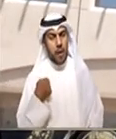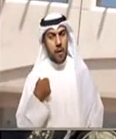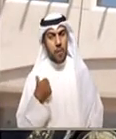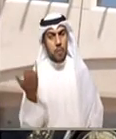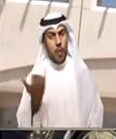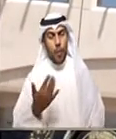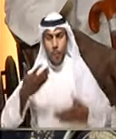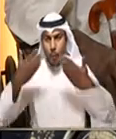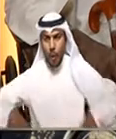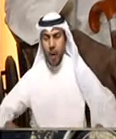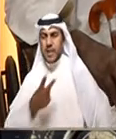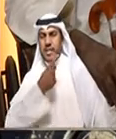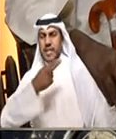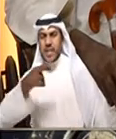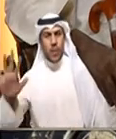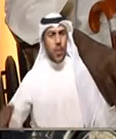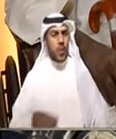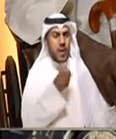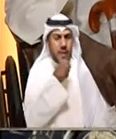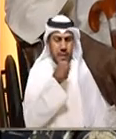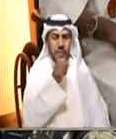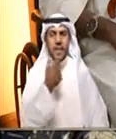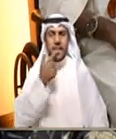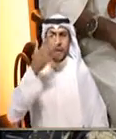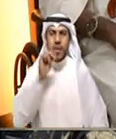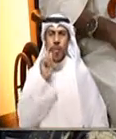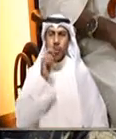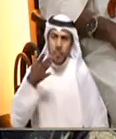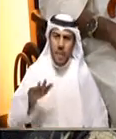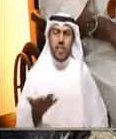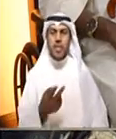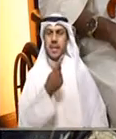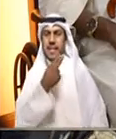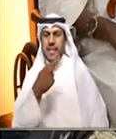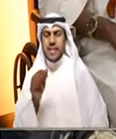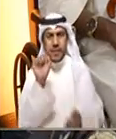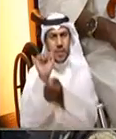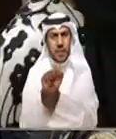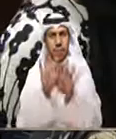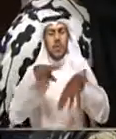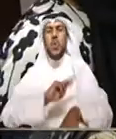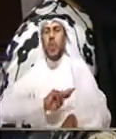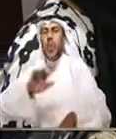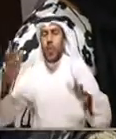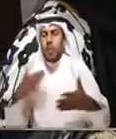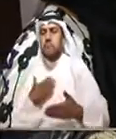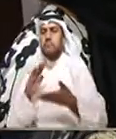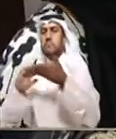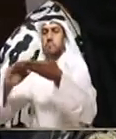شريحة مهمة من المجتمع كالأيتام والمسنين والمعاقين وحتى الأحداث، حيث تقوم على